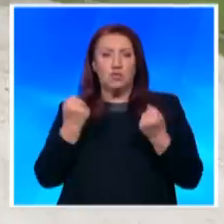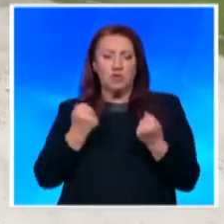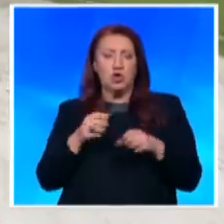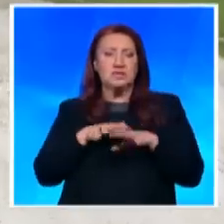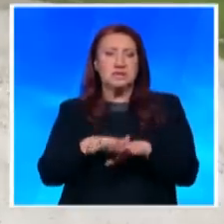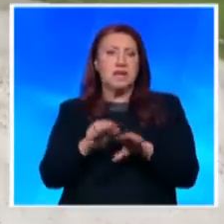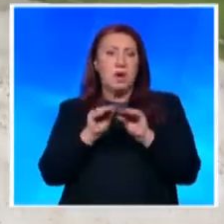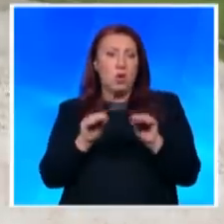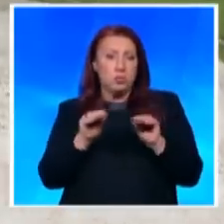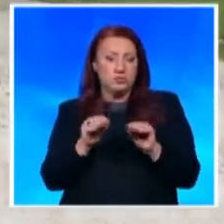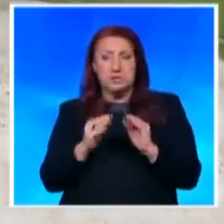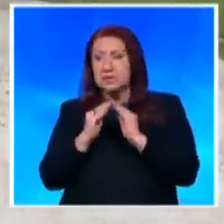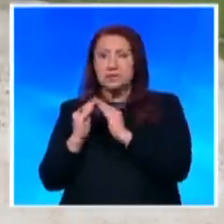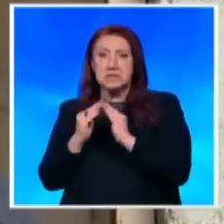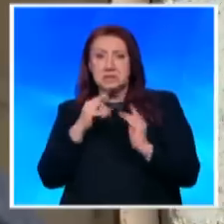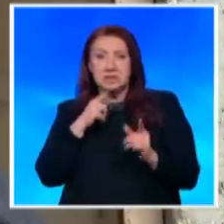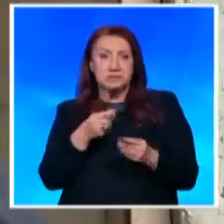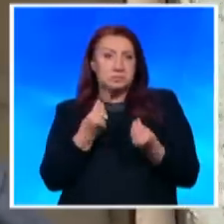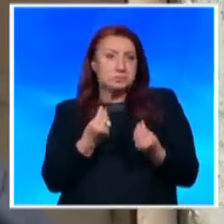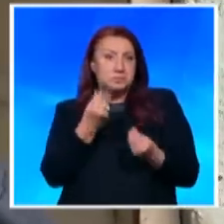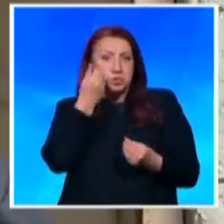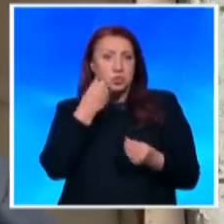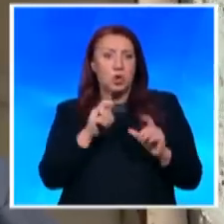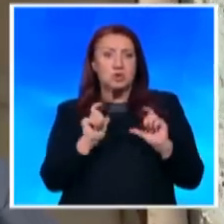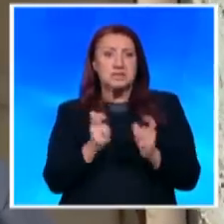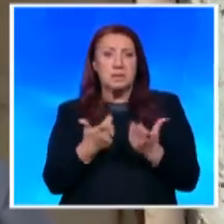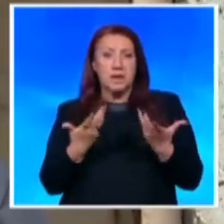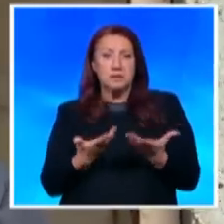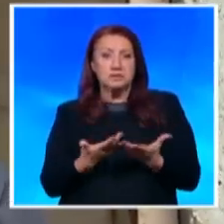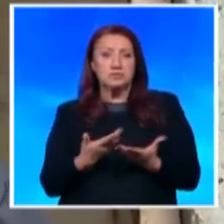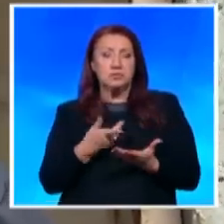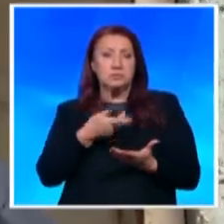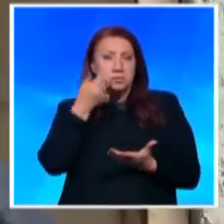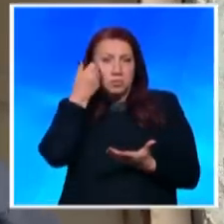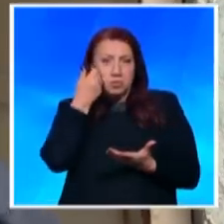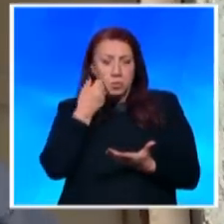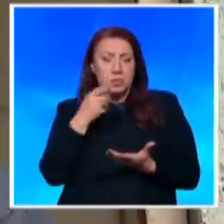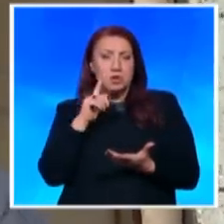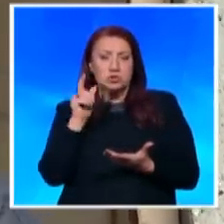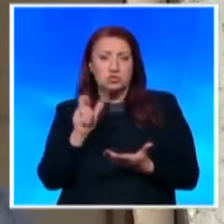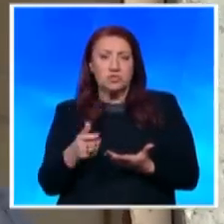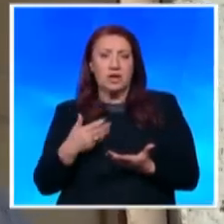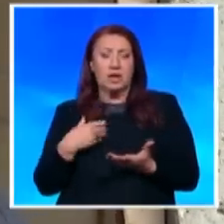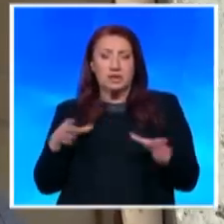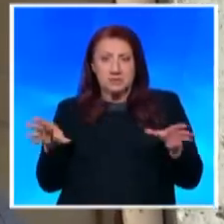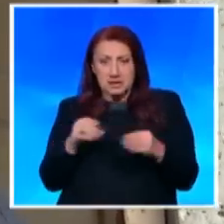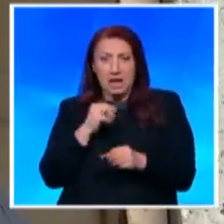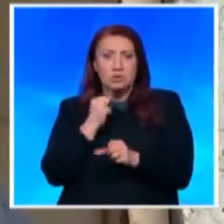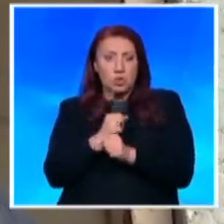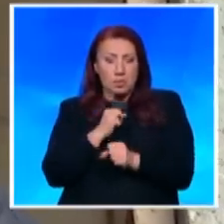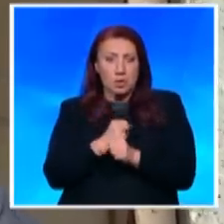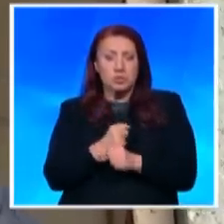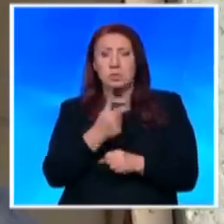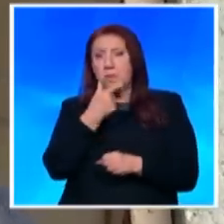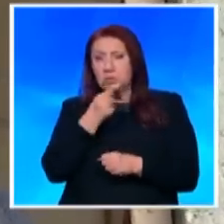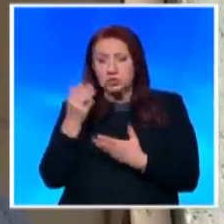съседи твърдят, че са добро семейство. Много хубав и мил човек. Колежки сме. С нея познаваме се